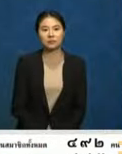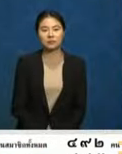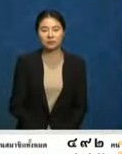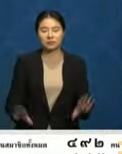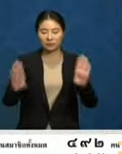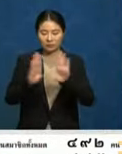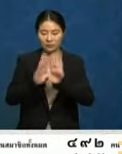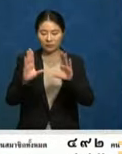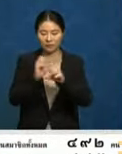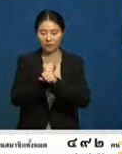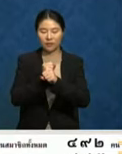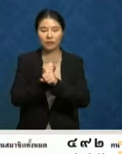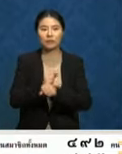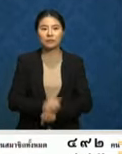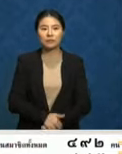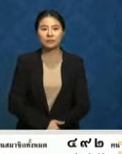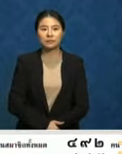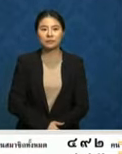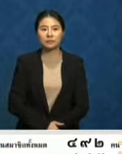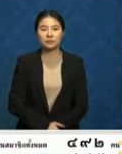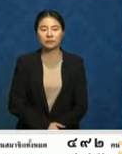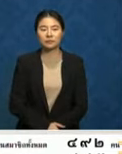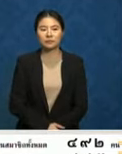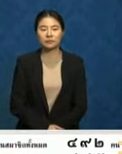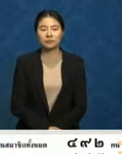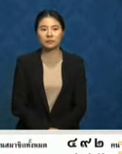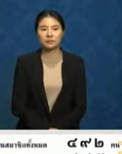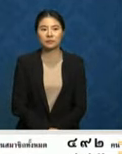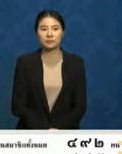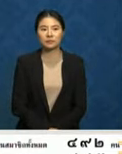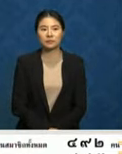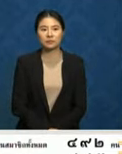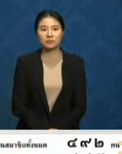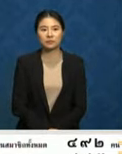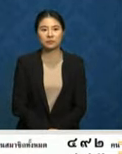คะแนนนะครับเจ้าหน้าที่แสดงผล